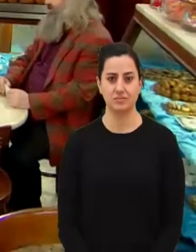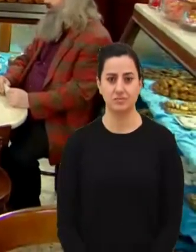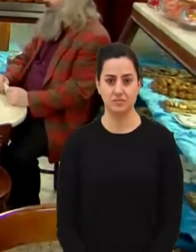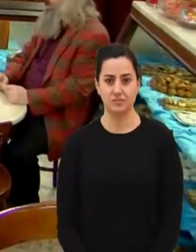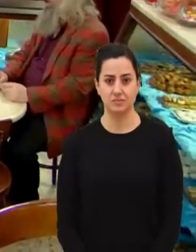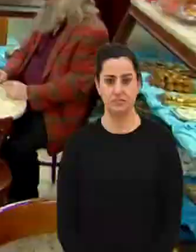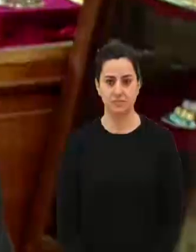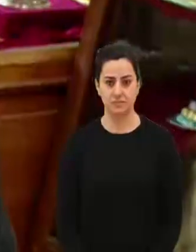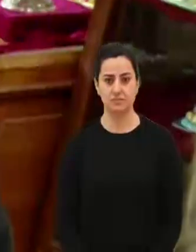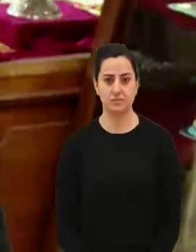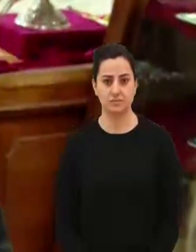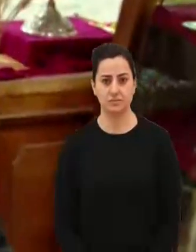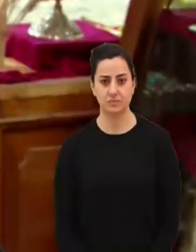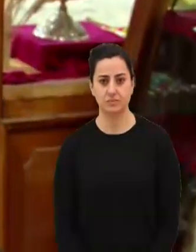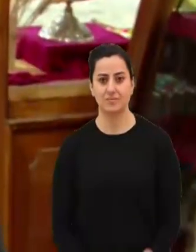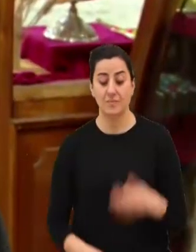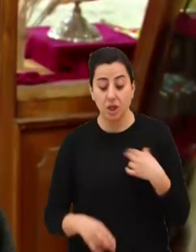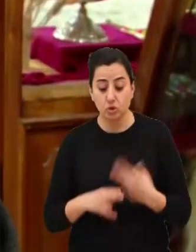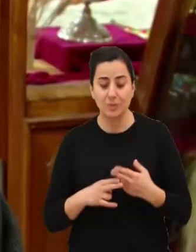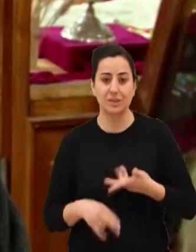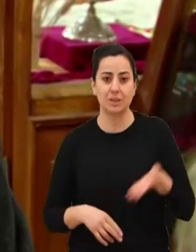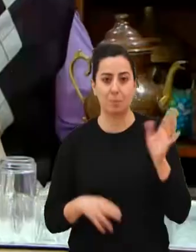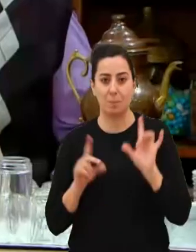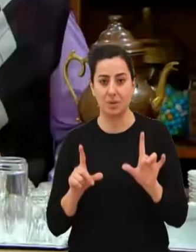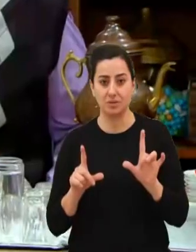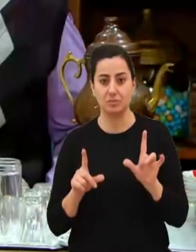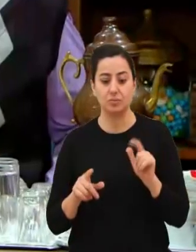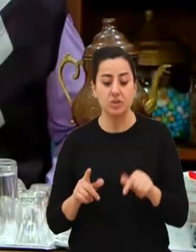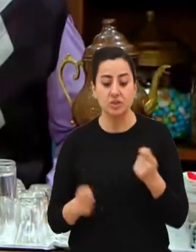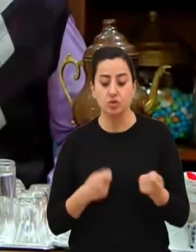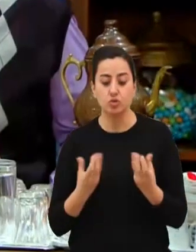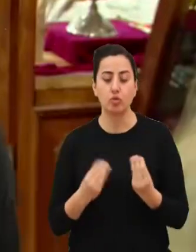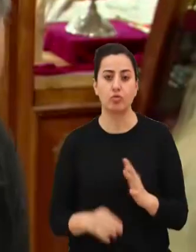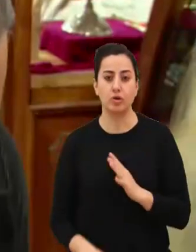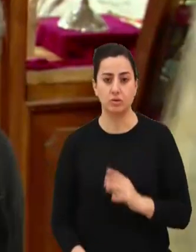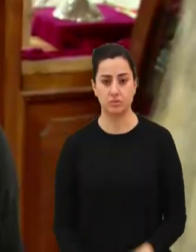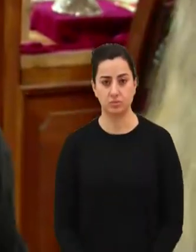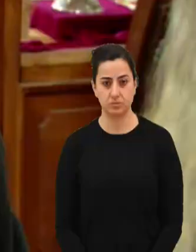kır saçlı takım elbiseli adam. Hemen gitmem gerekiyor. Bu aralar işler çok yoğun.